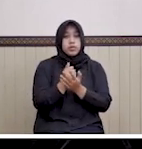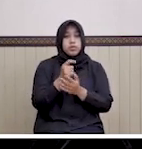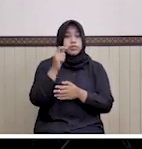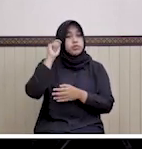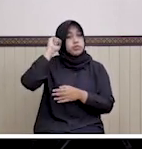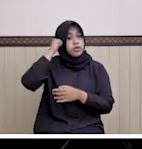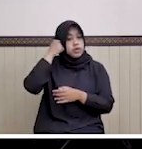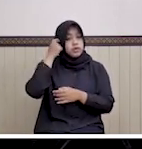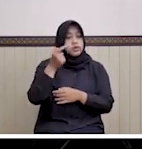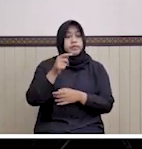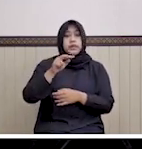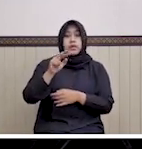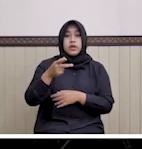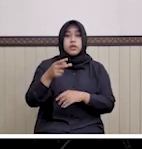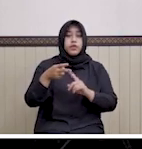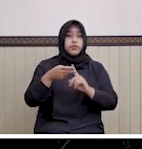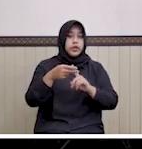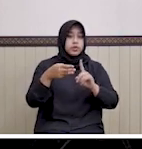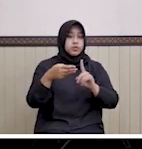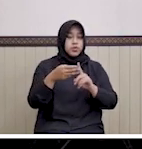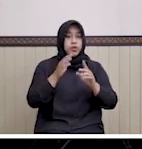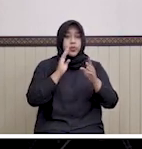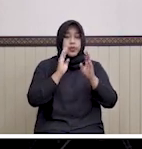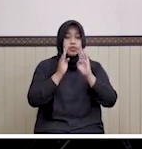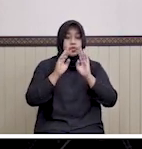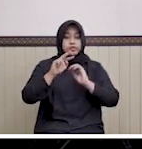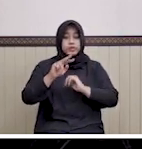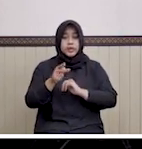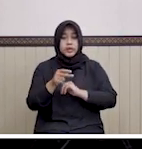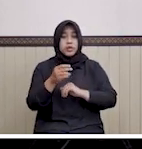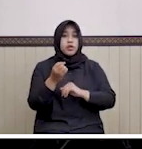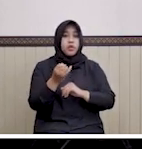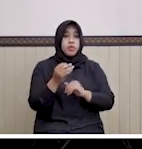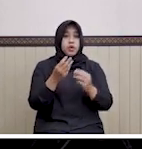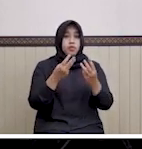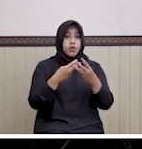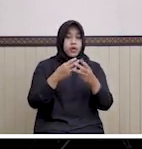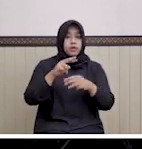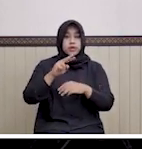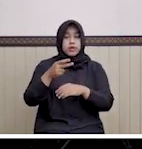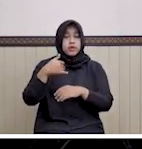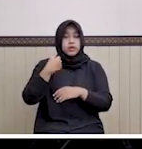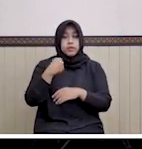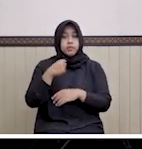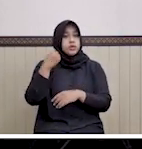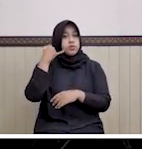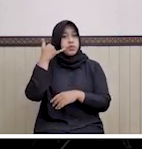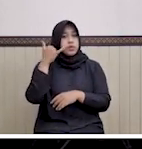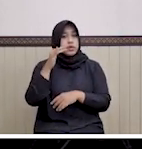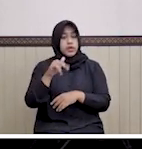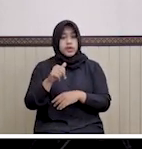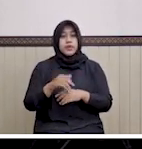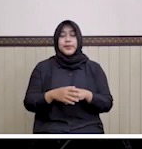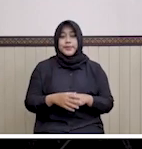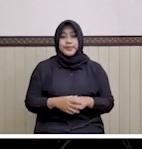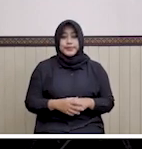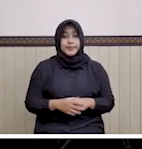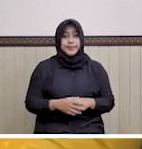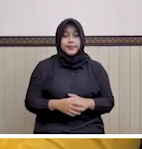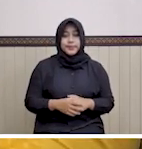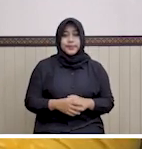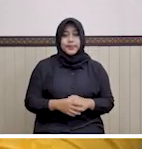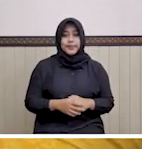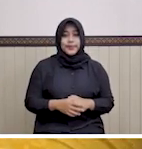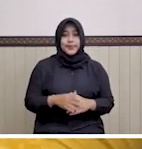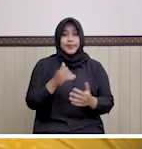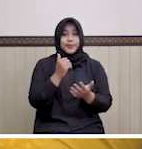dia sudah ganti Facebook sudah ganti nomor WA sudah nggak bisa dihubungi kayak gitu Ini ini